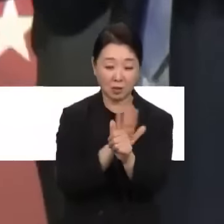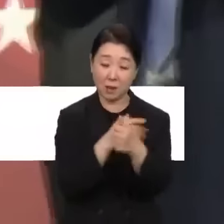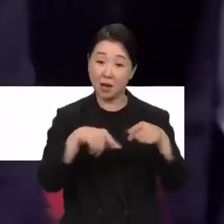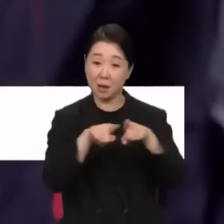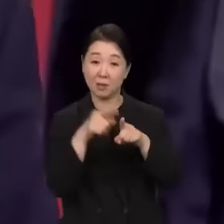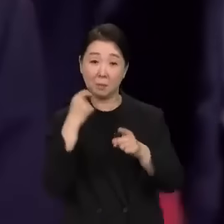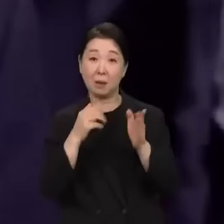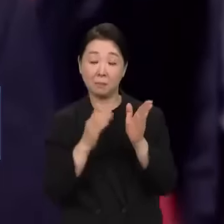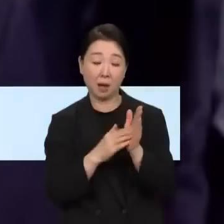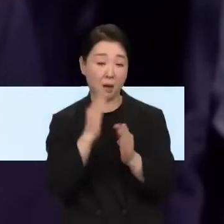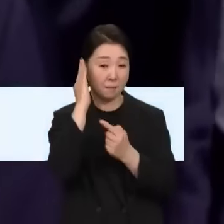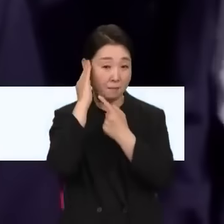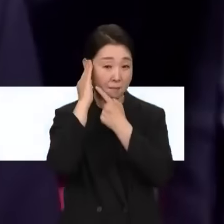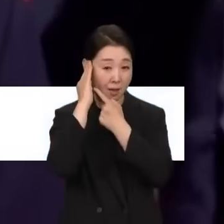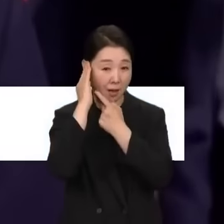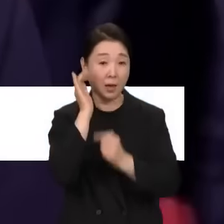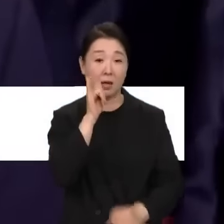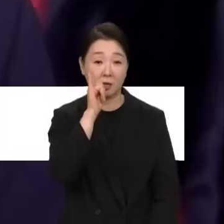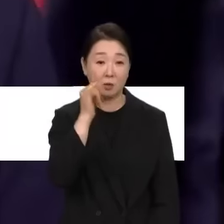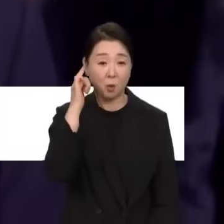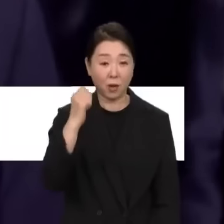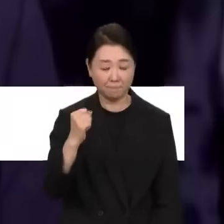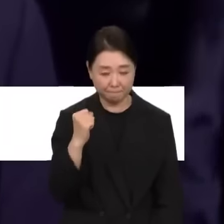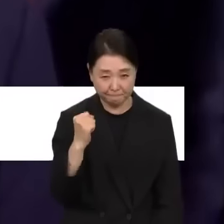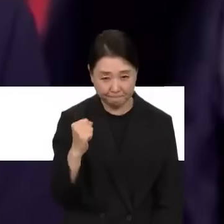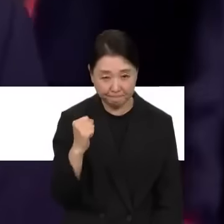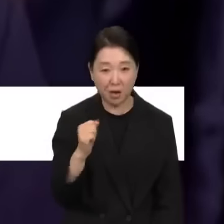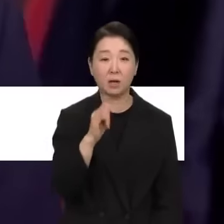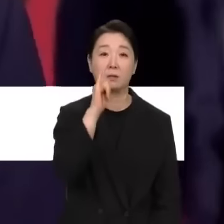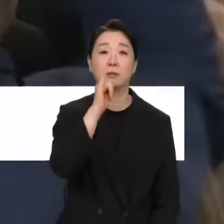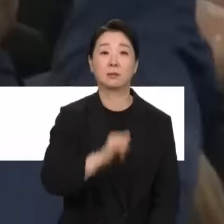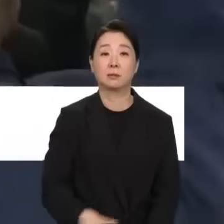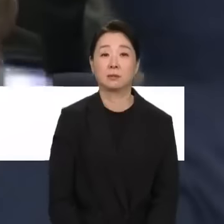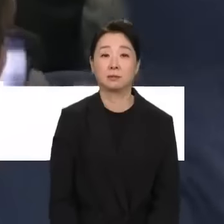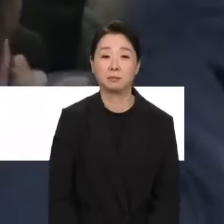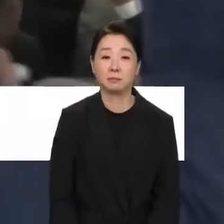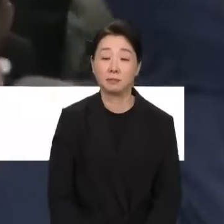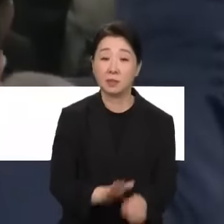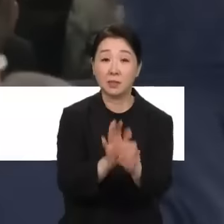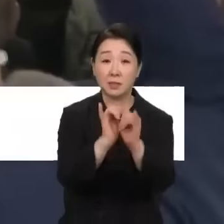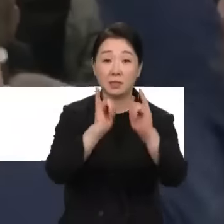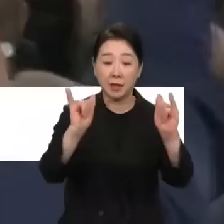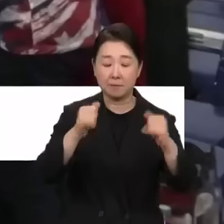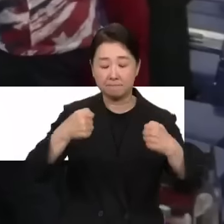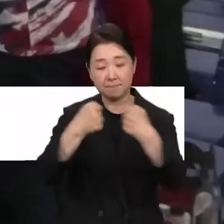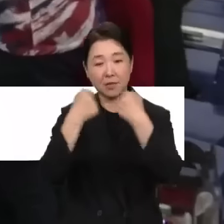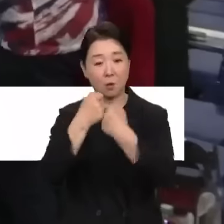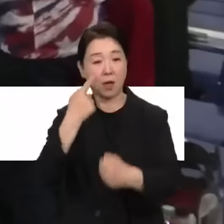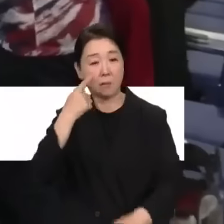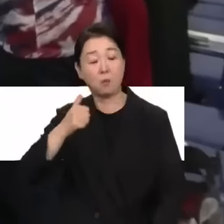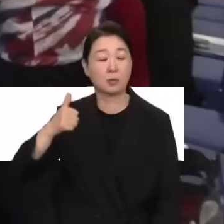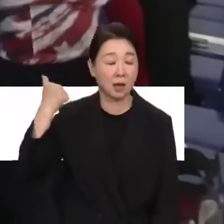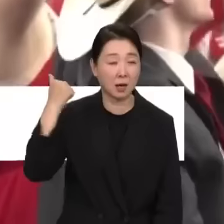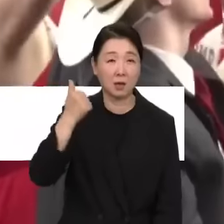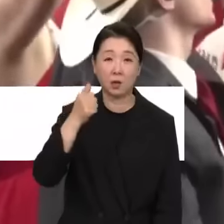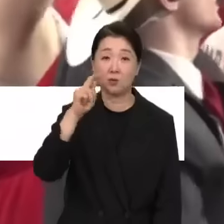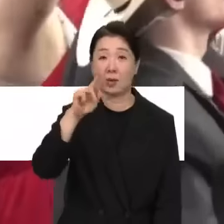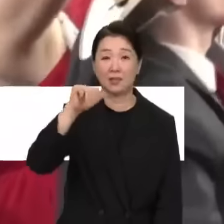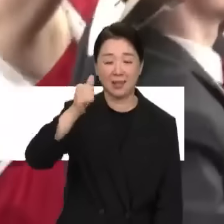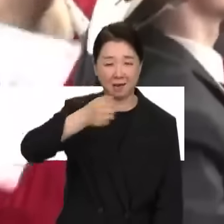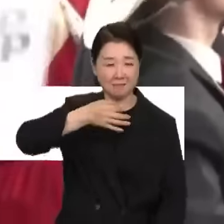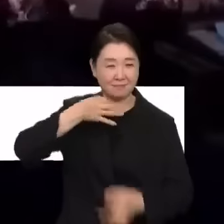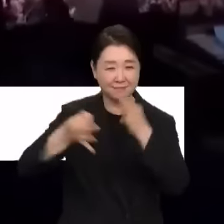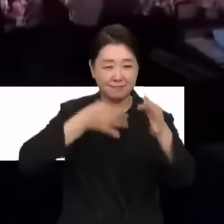붕대를 붙인 채 연신 불끈 쥔 주먹을 치켜세웠습니다. 지지자들은 싸우자 USA를 외치며